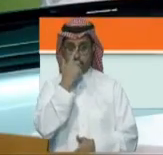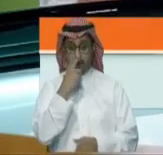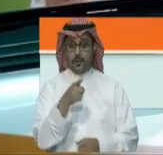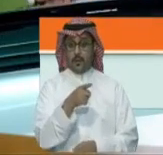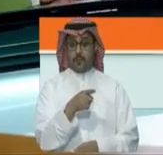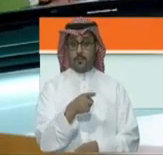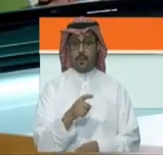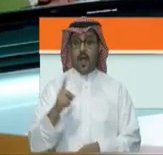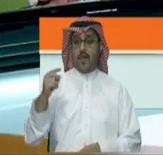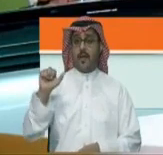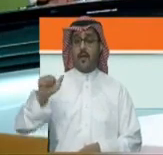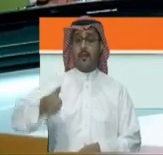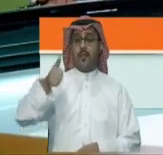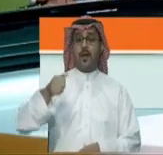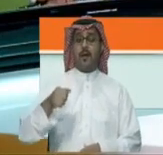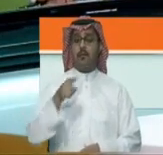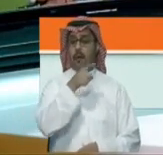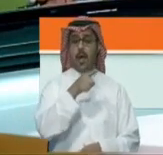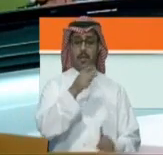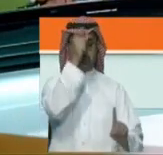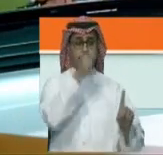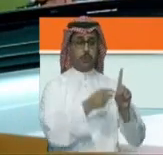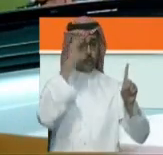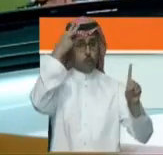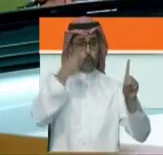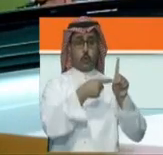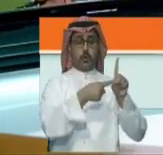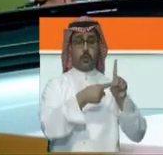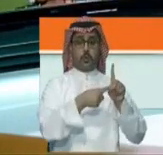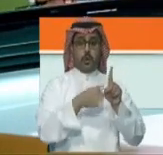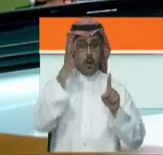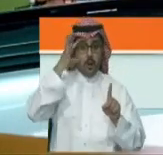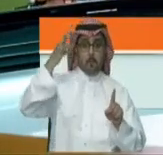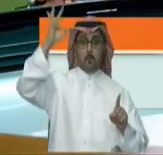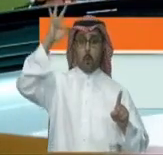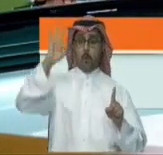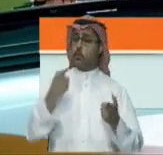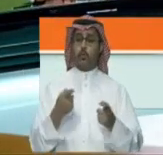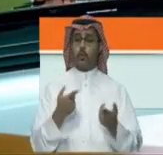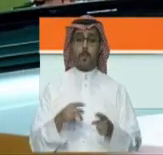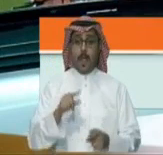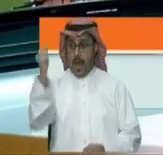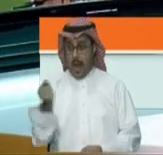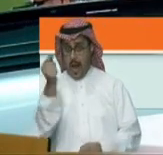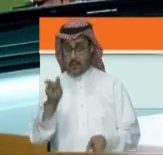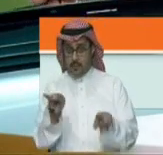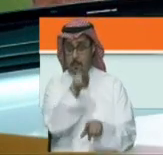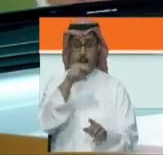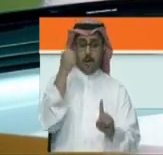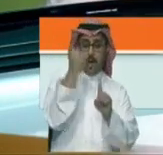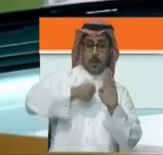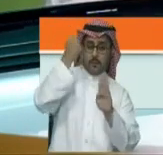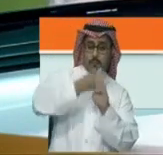رضا عمدة مصمم مجوهرات نجح في توظيف هوايته لابتكار أسلوب حديث من خلال دمج الخط والثقافة